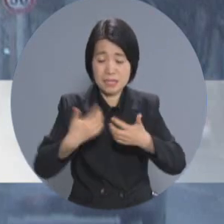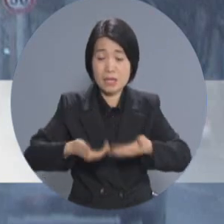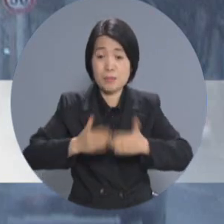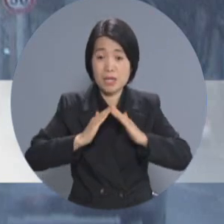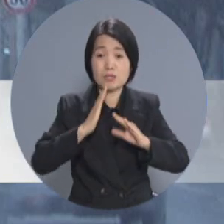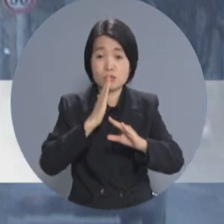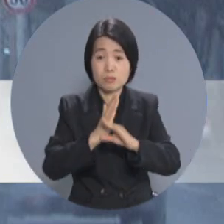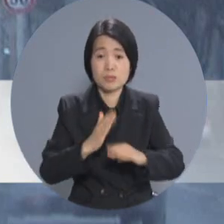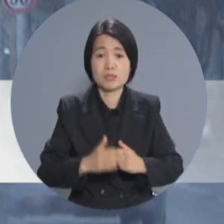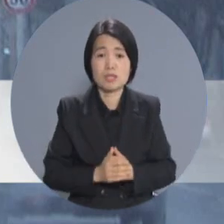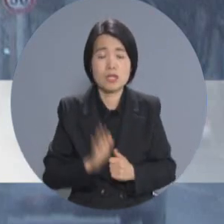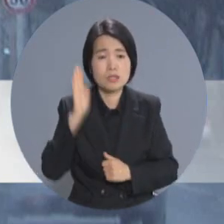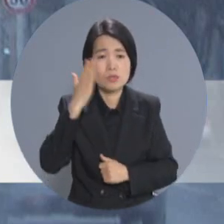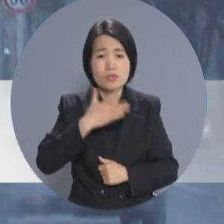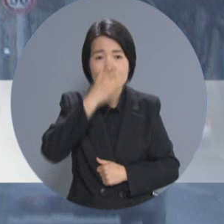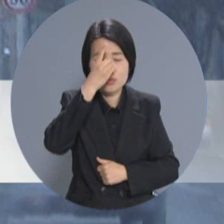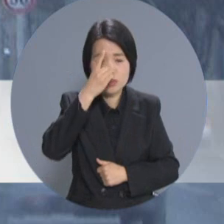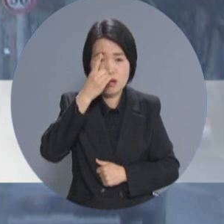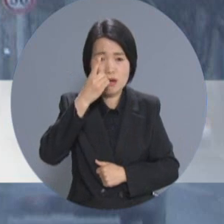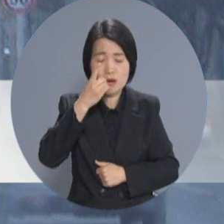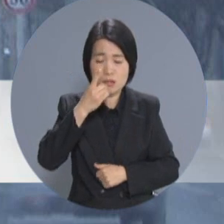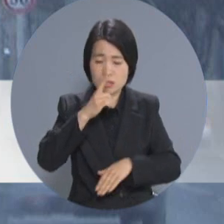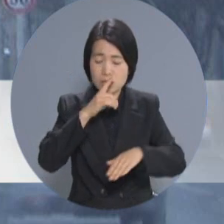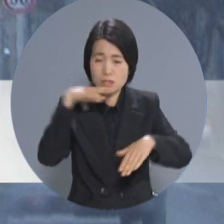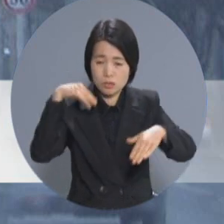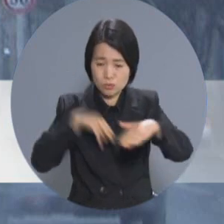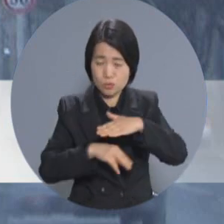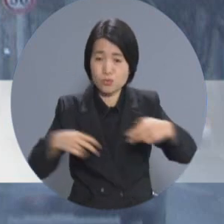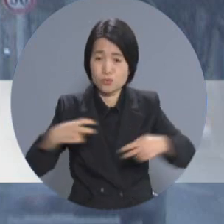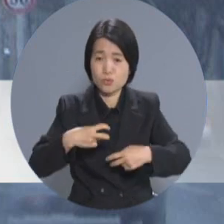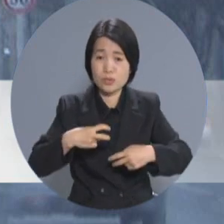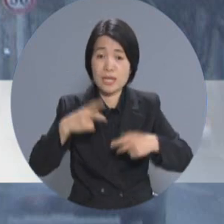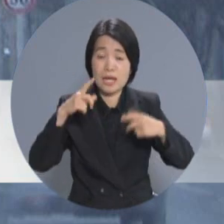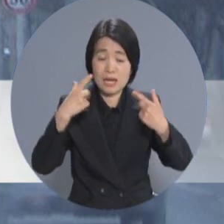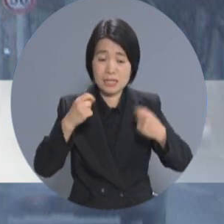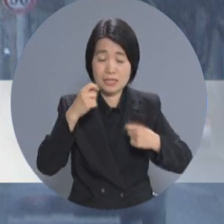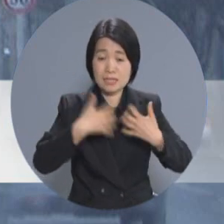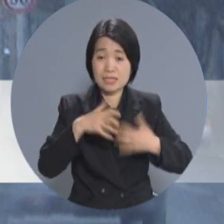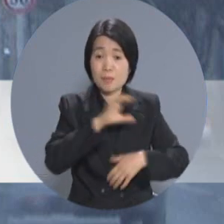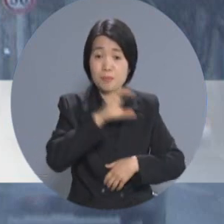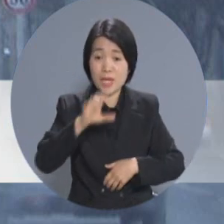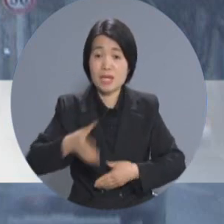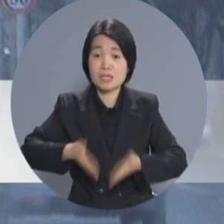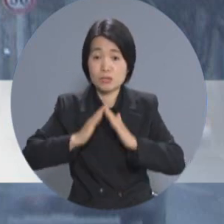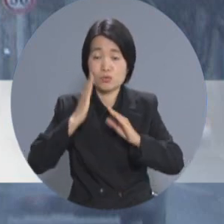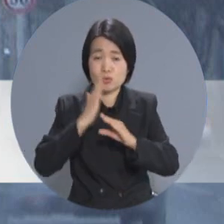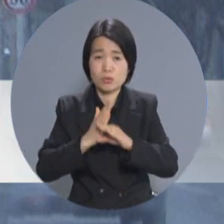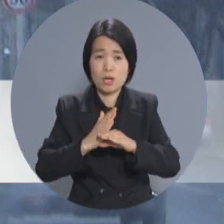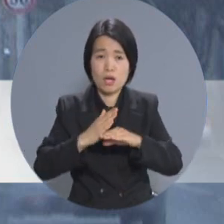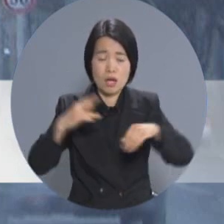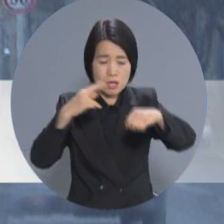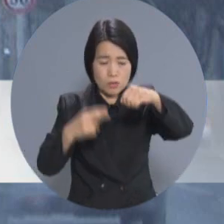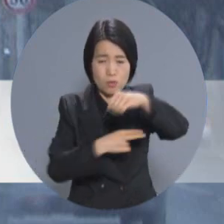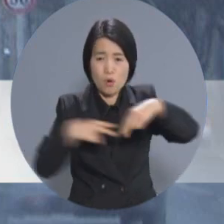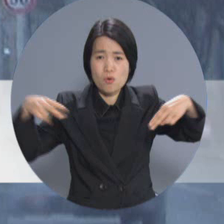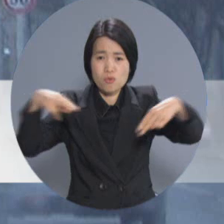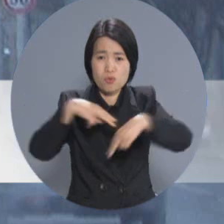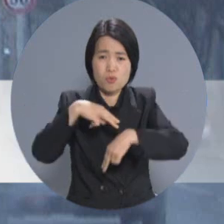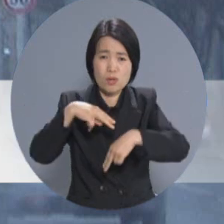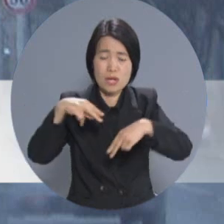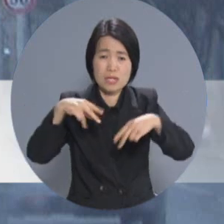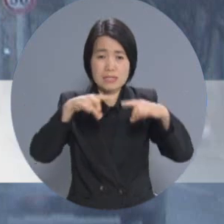있는데요. 최근 순천 조례 지하차도 앞에도 같은 시설이 설치됐는데 육교에 가려져 전광판이 보이지